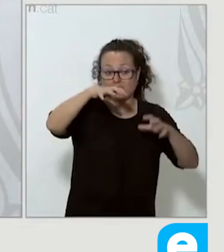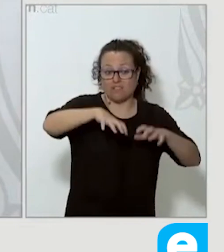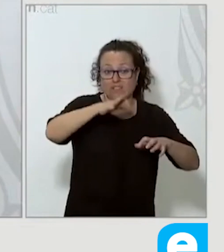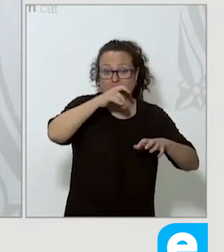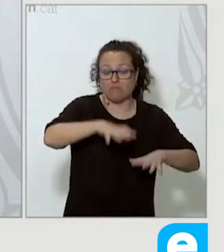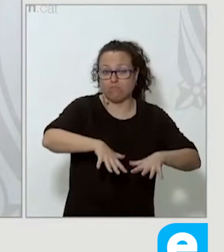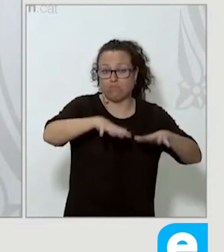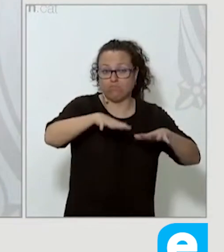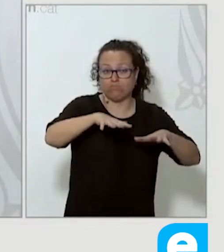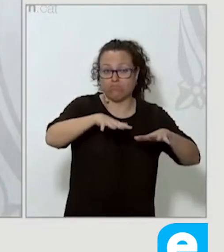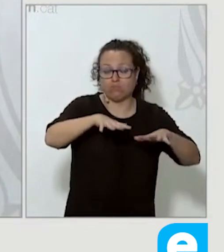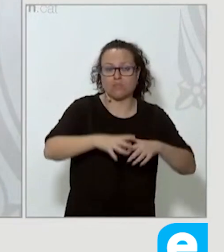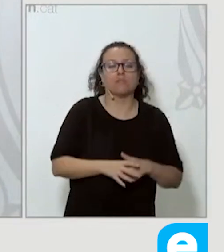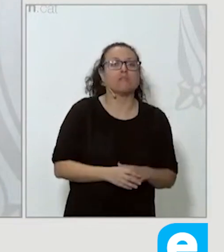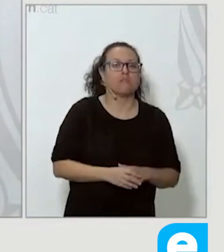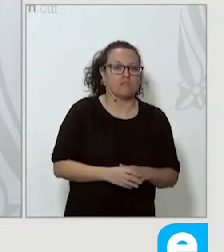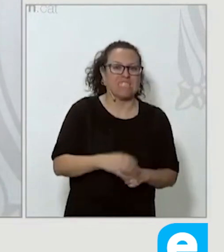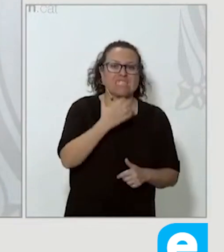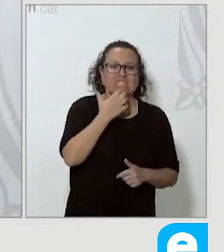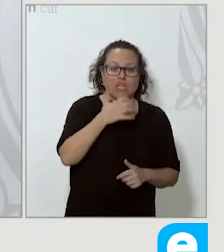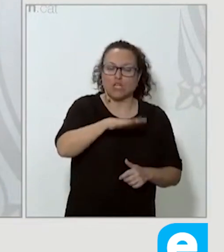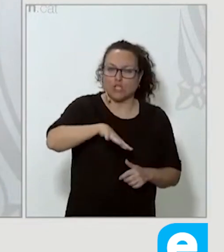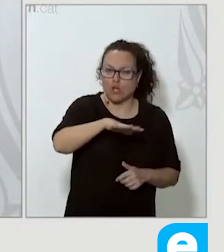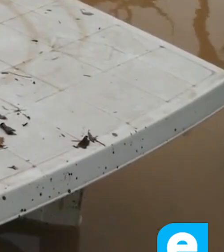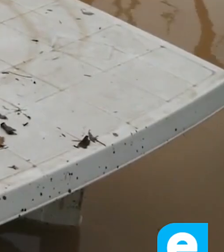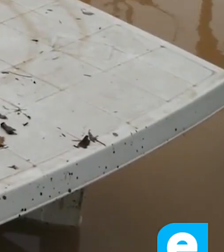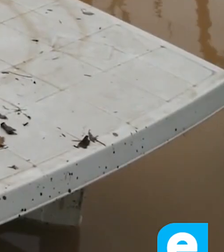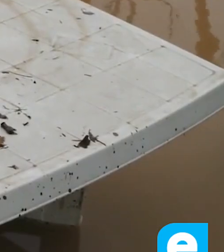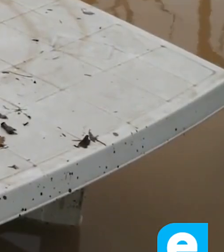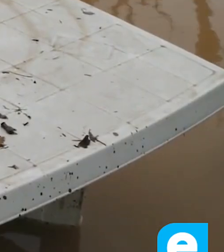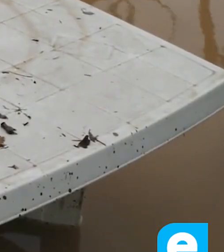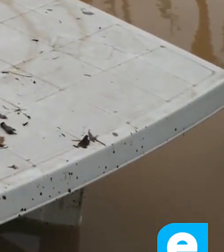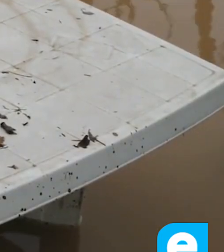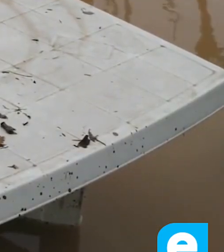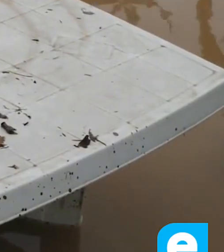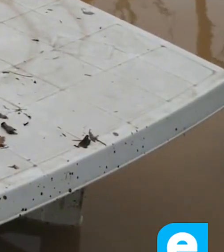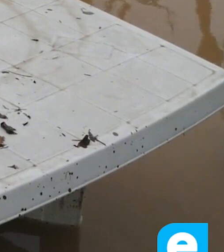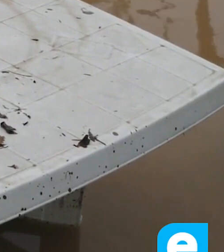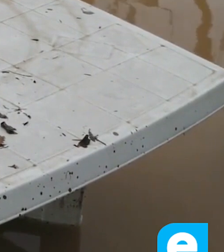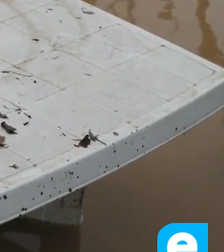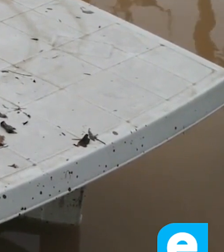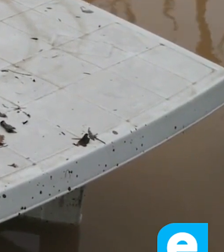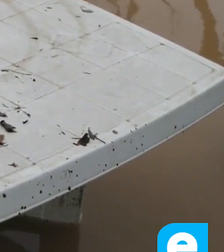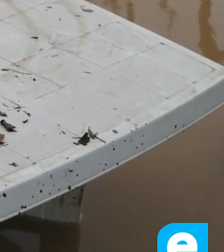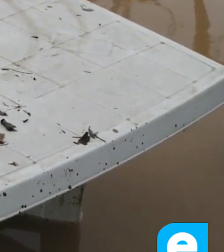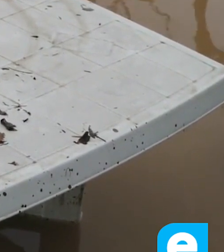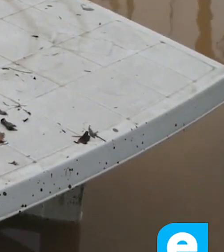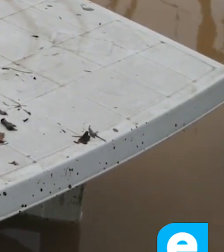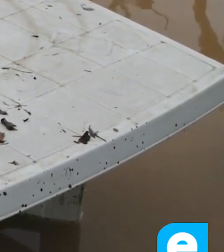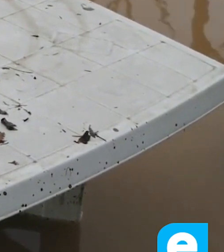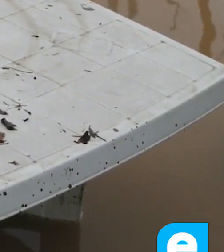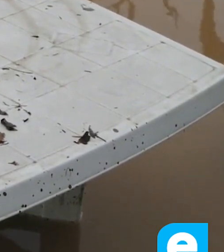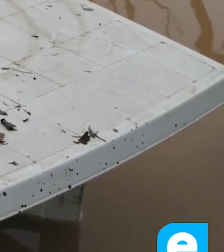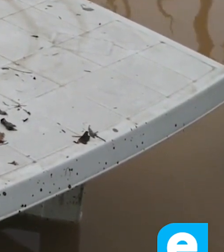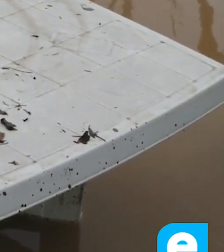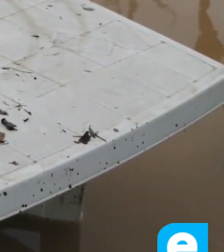no hi pugui haver possibilitat, en zones inundables, flux preferent, en zones inundables, perquè ens entenguem, on no hi